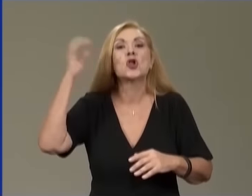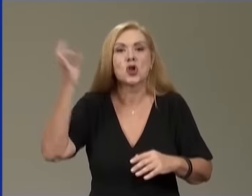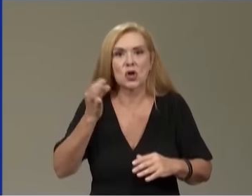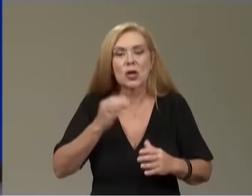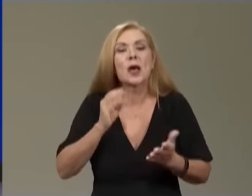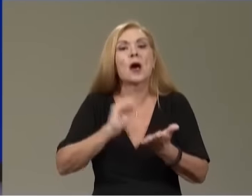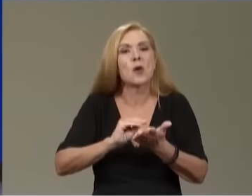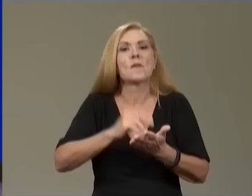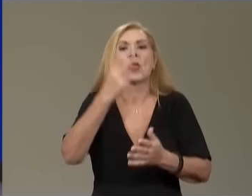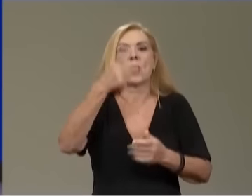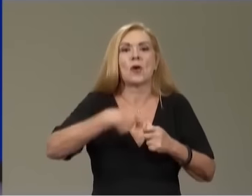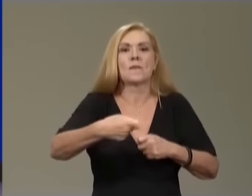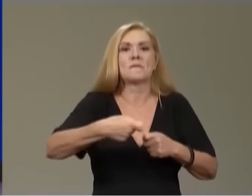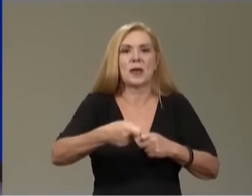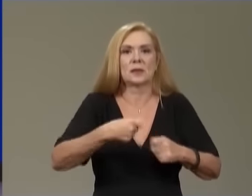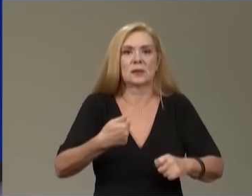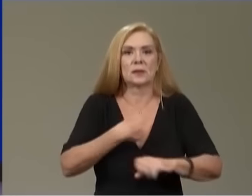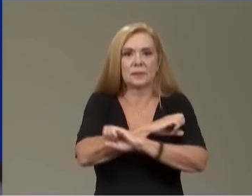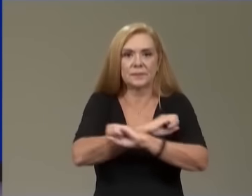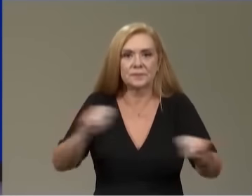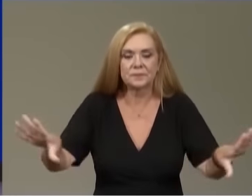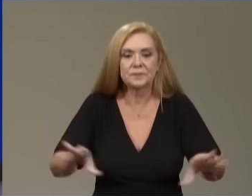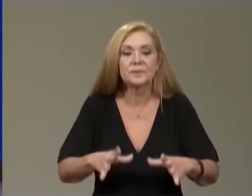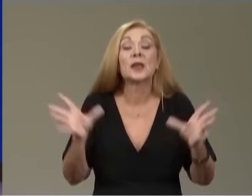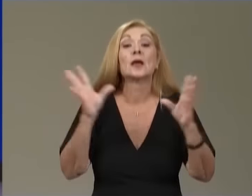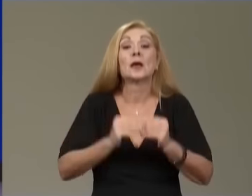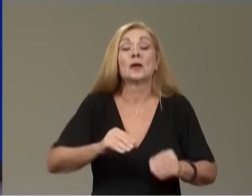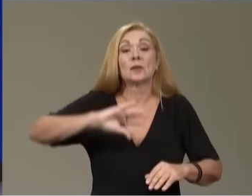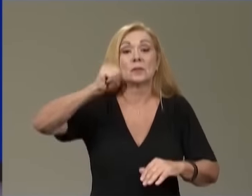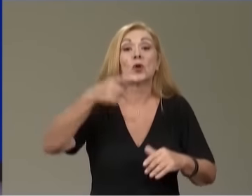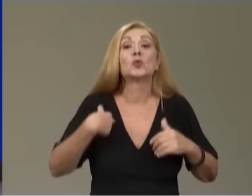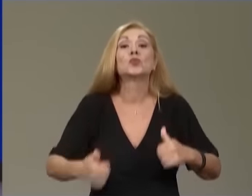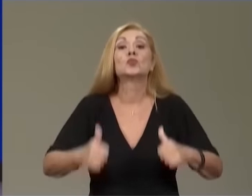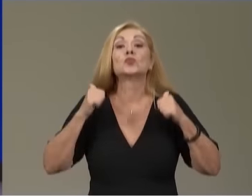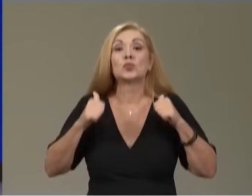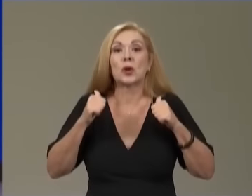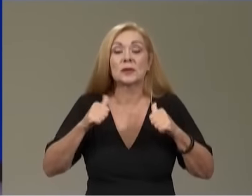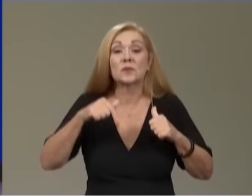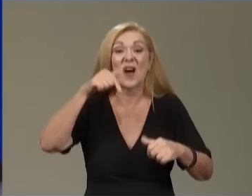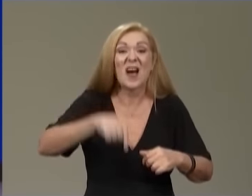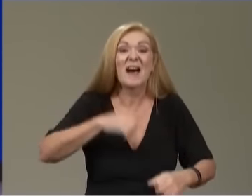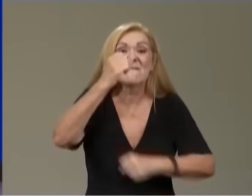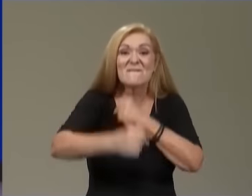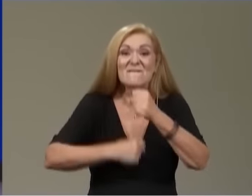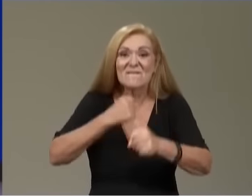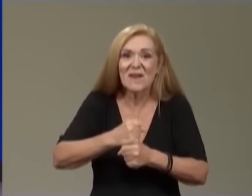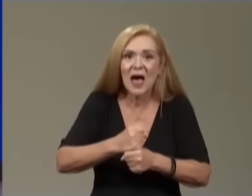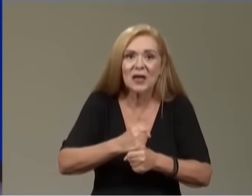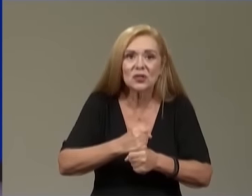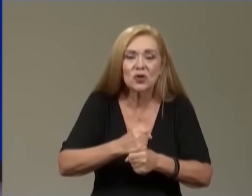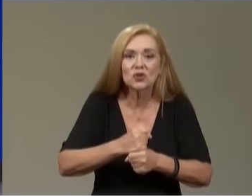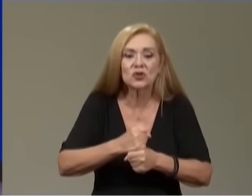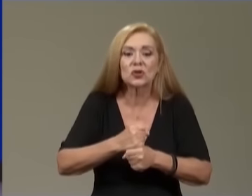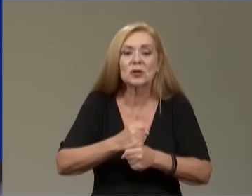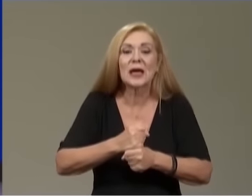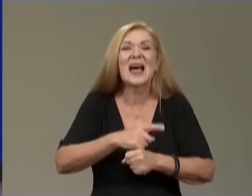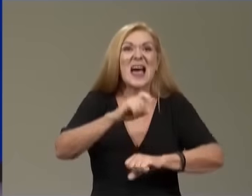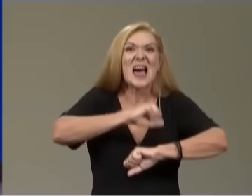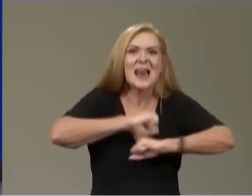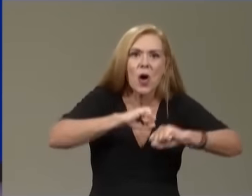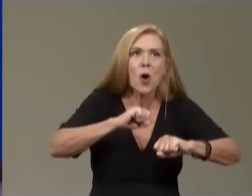ακόμα μέτρα. Αμφότερα αφορούν τον τουρισμό μας, ο οποίος φέτος πηγαίνει από ρεκόρ